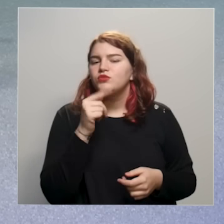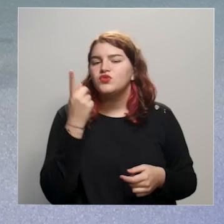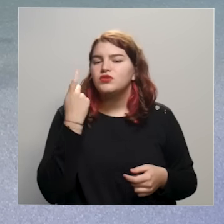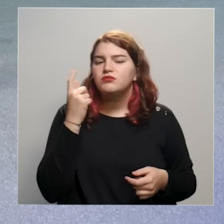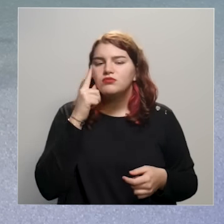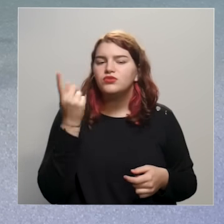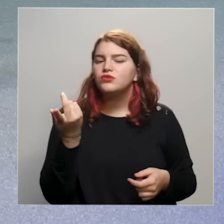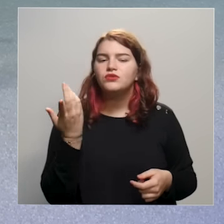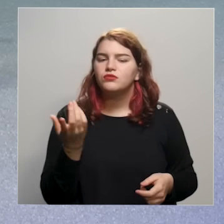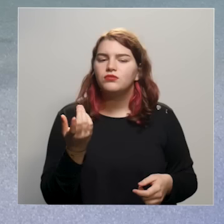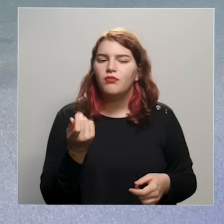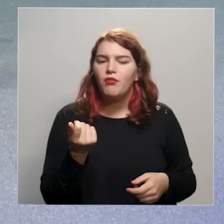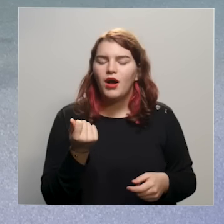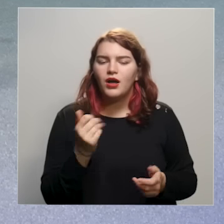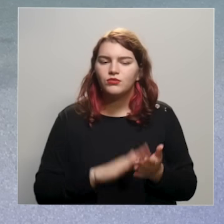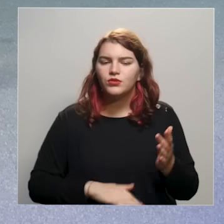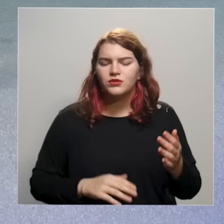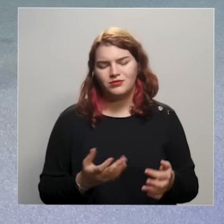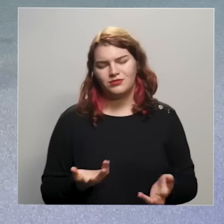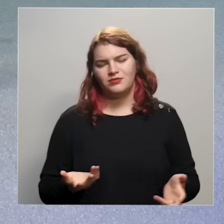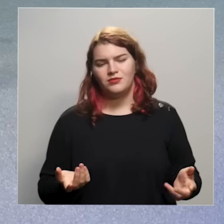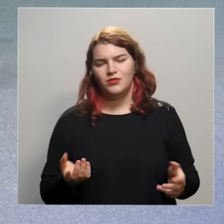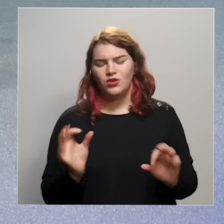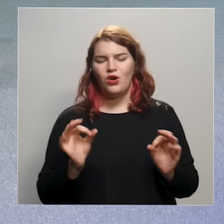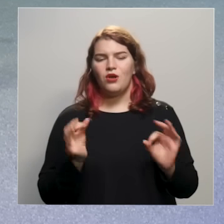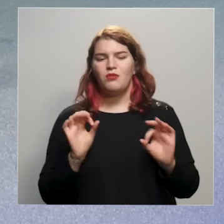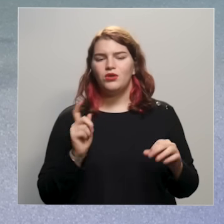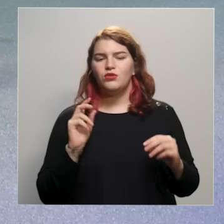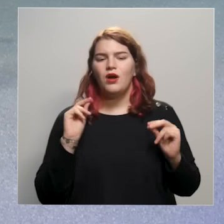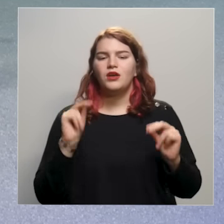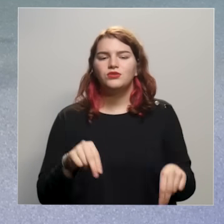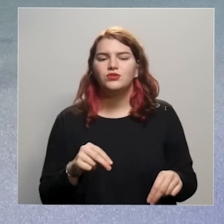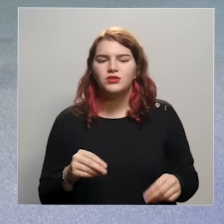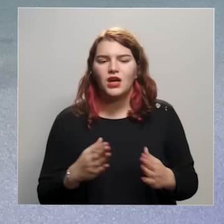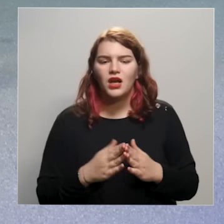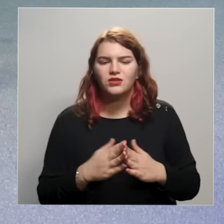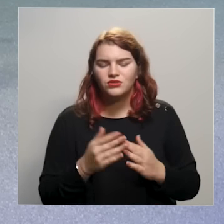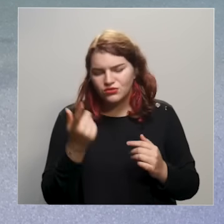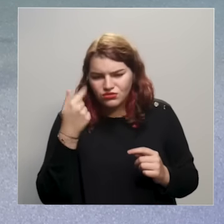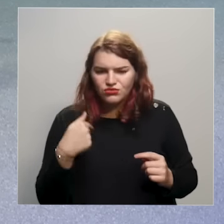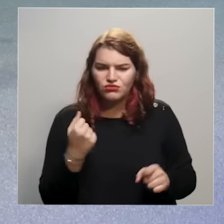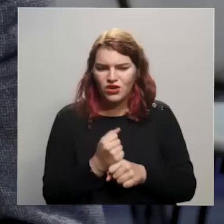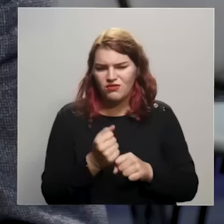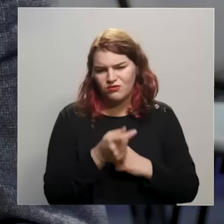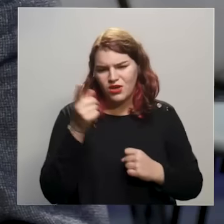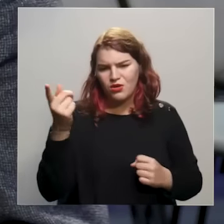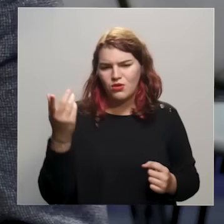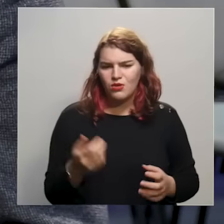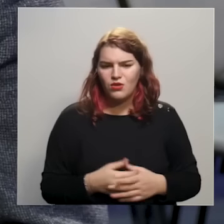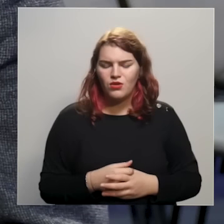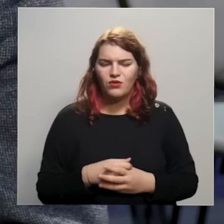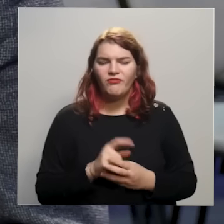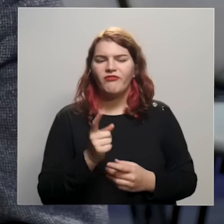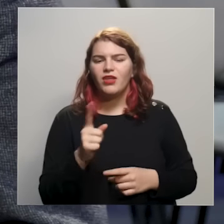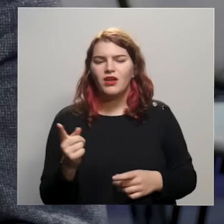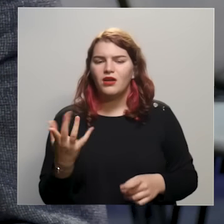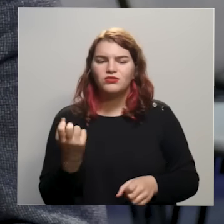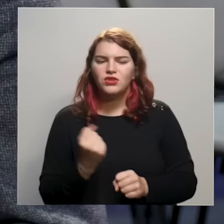muldari? Măi, pe da, nici n-ai ajuns acasă și deja știu ce ai făcut acolo. Ce ați făcut